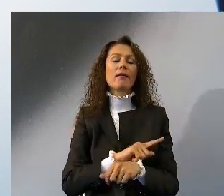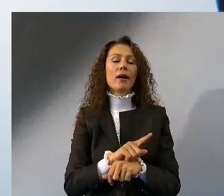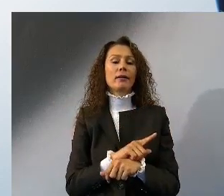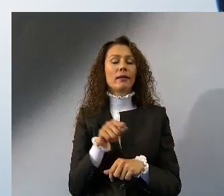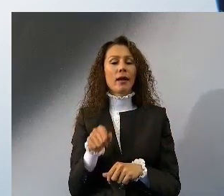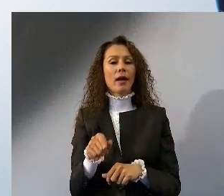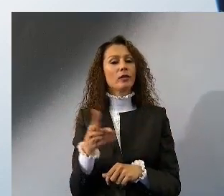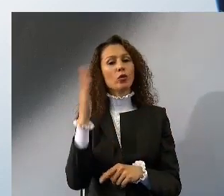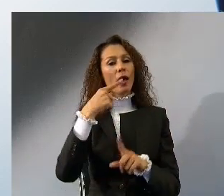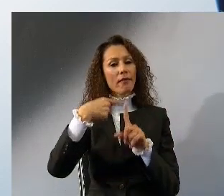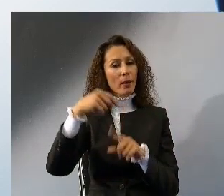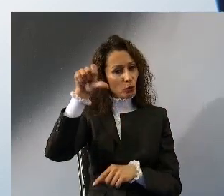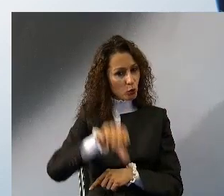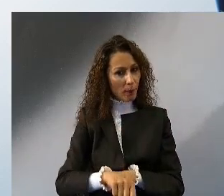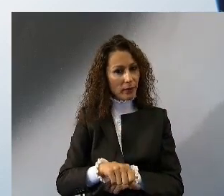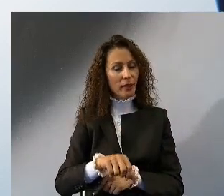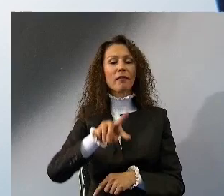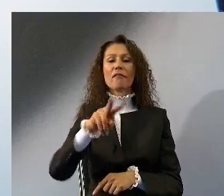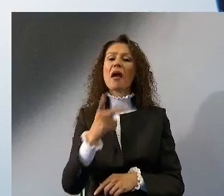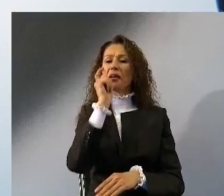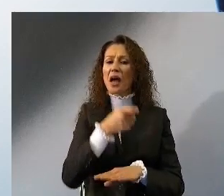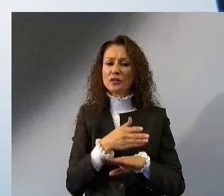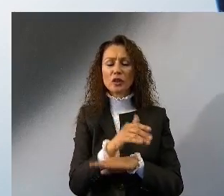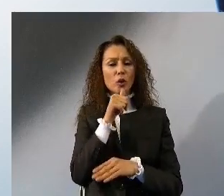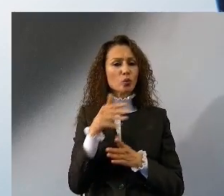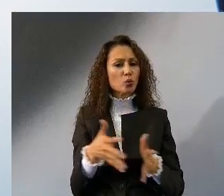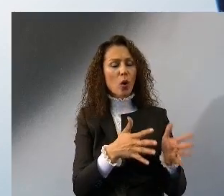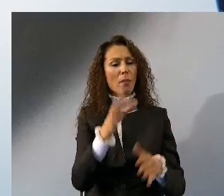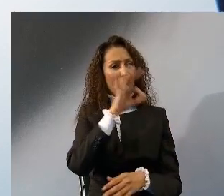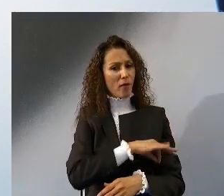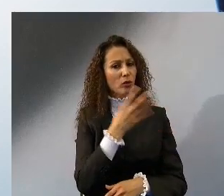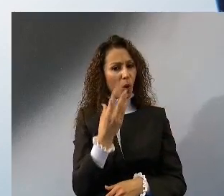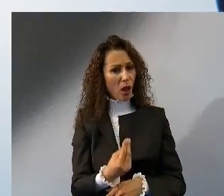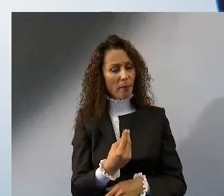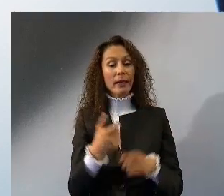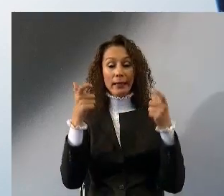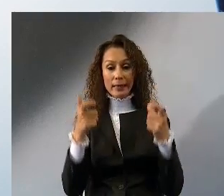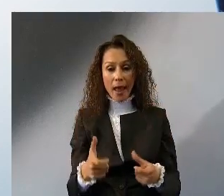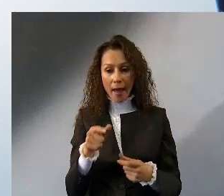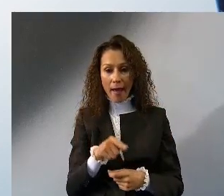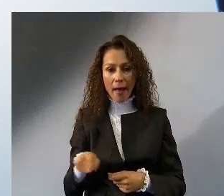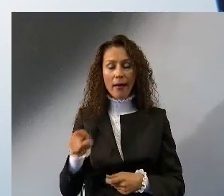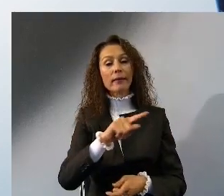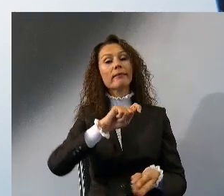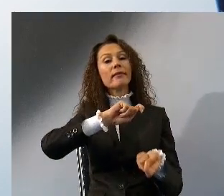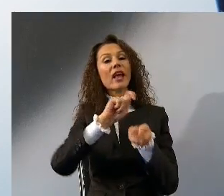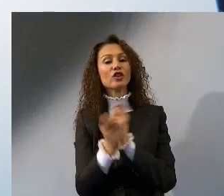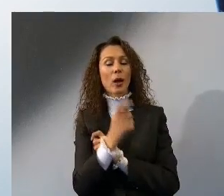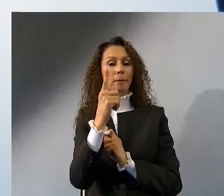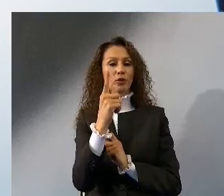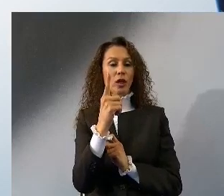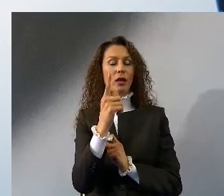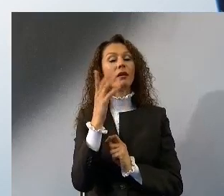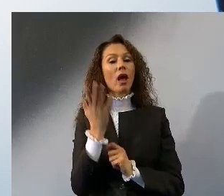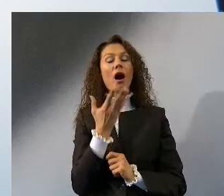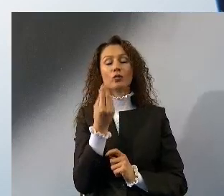düşebilir veya gerçekten sulamadan fayda görebiliriz. Ama bu ürün ve bulunduğumuz yer bazında değişen bir şey. Yani daha